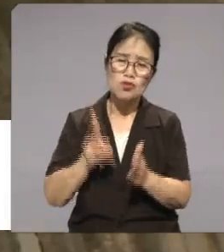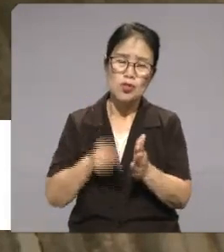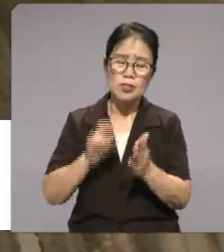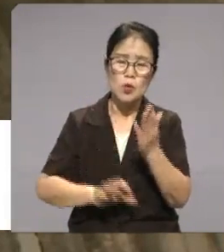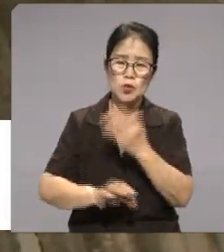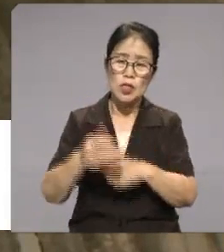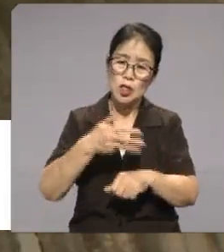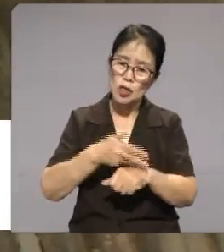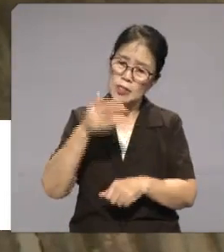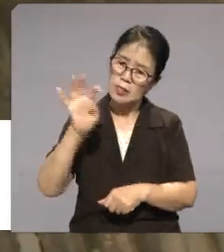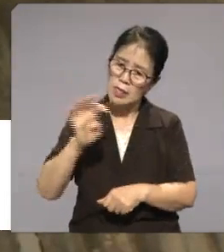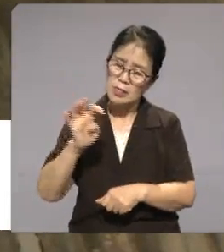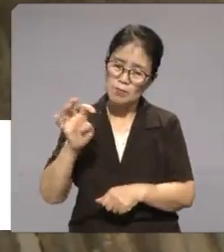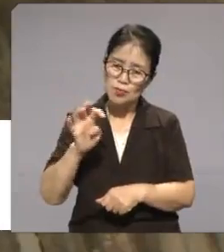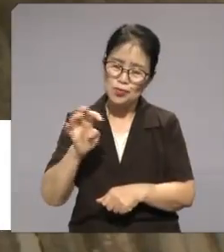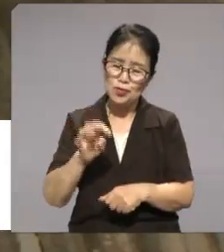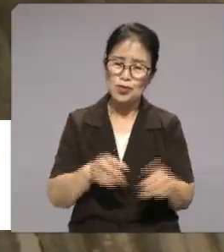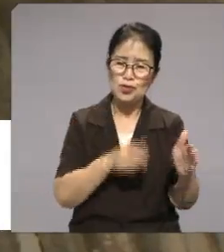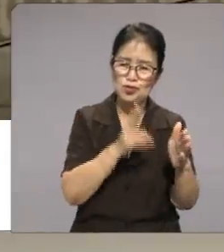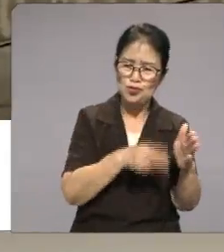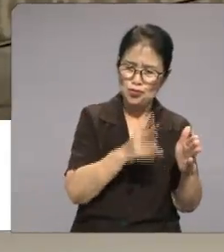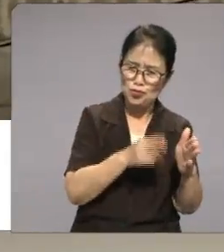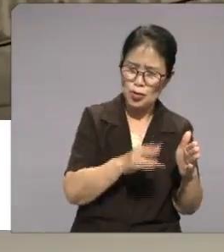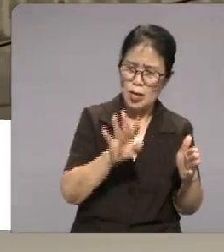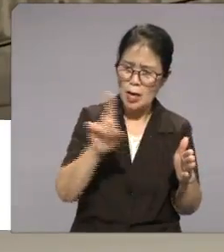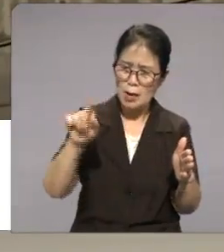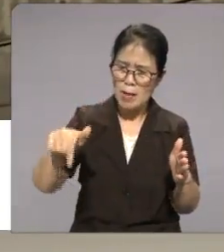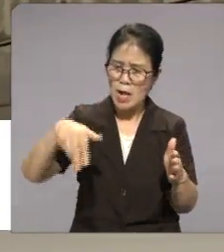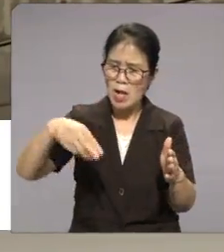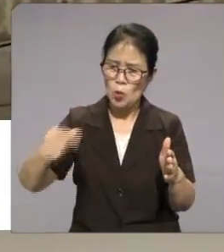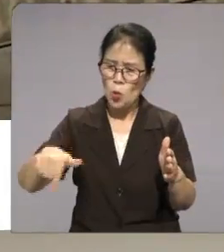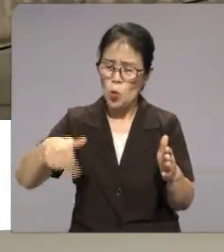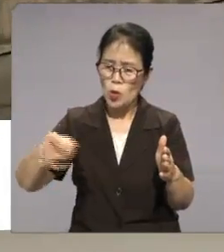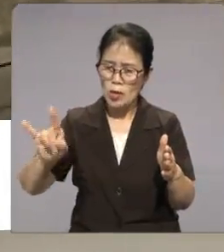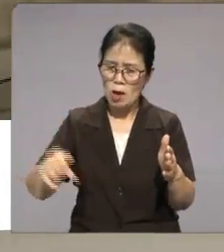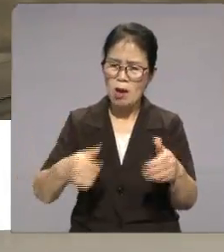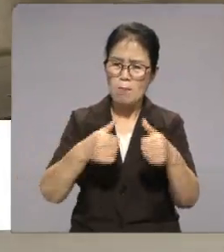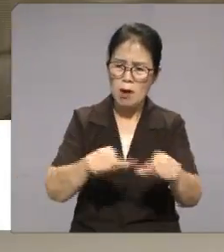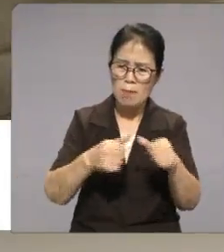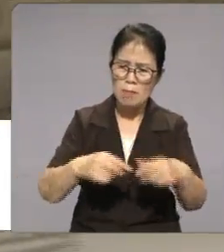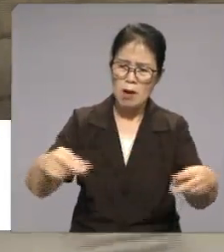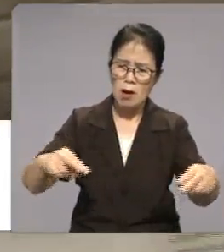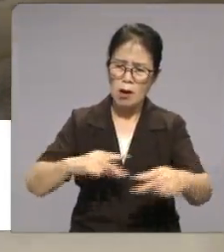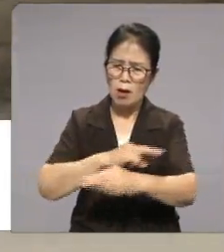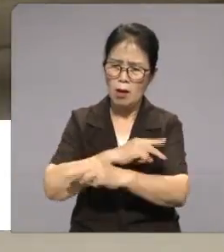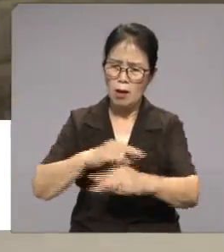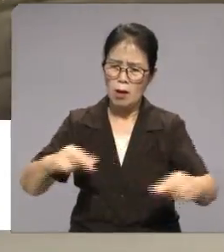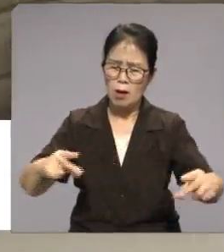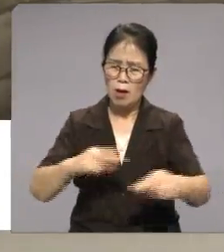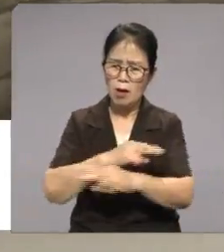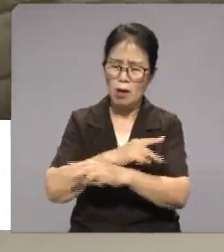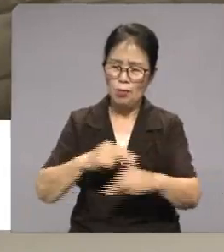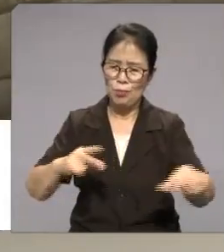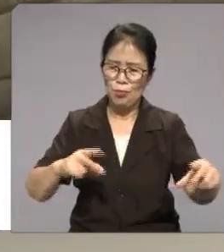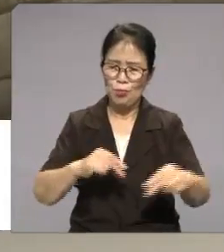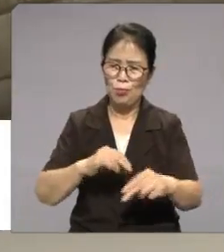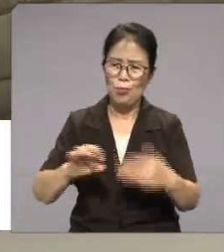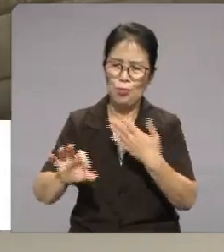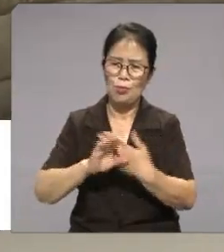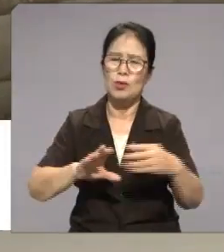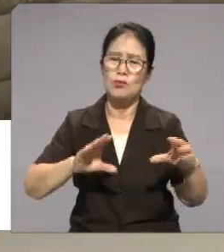4분쯤 곤제역 출발한 발곡 gener 전동차가 고장나 양방향 전 구간에서 경전철 운행이